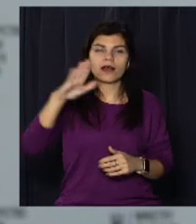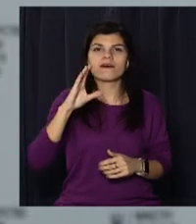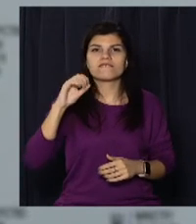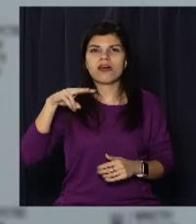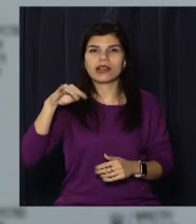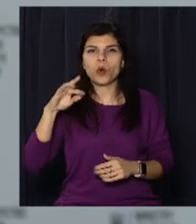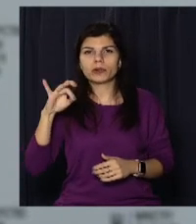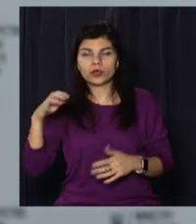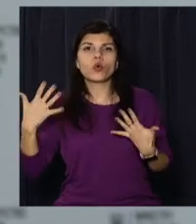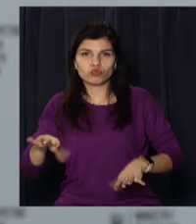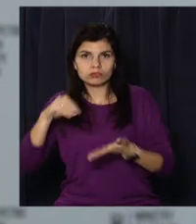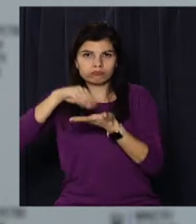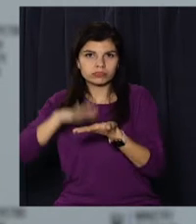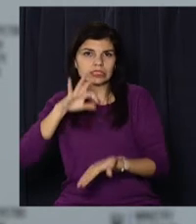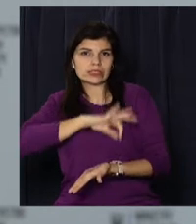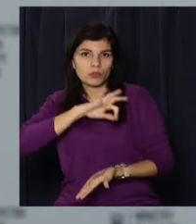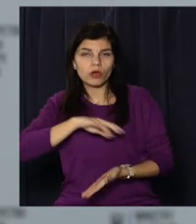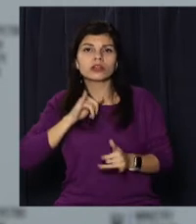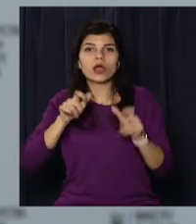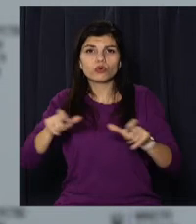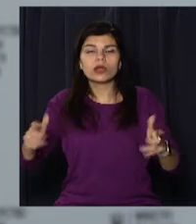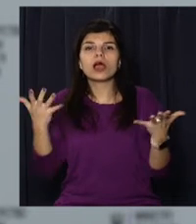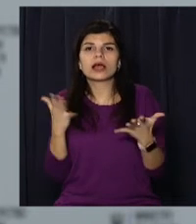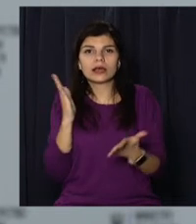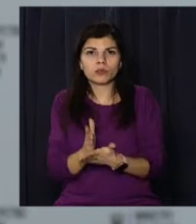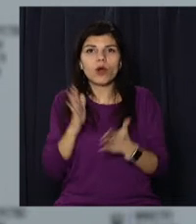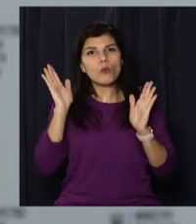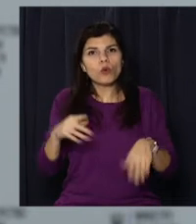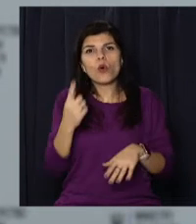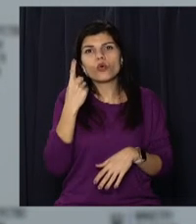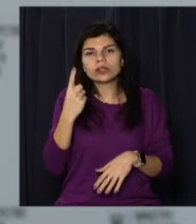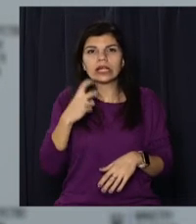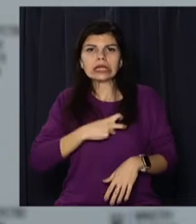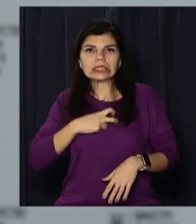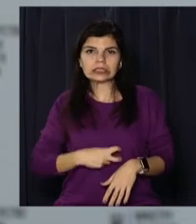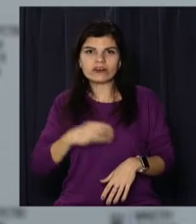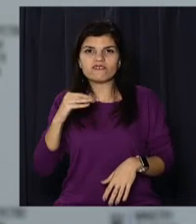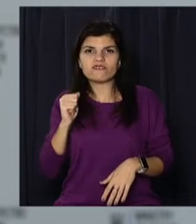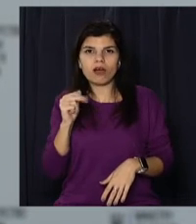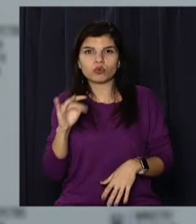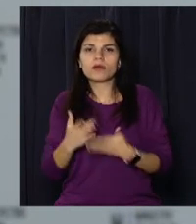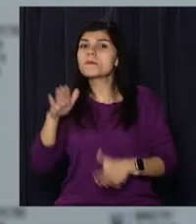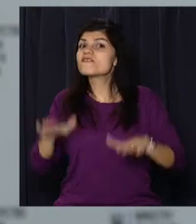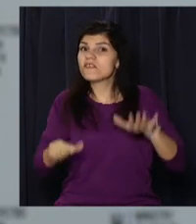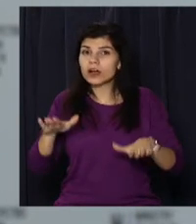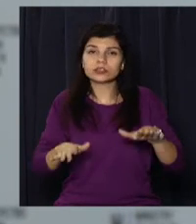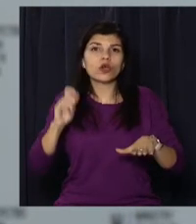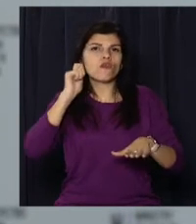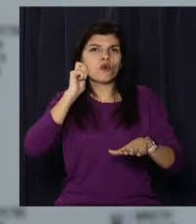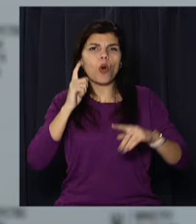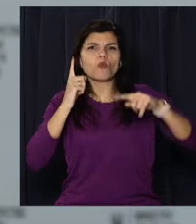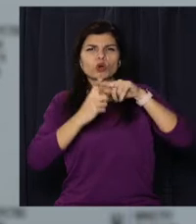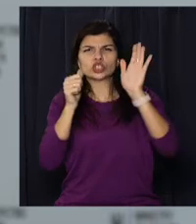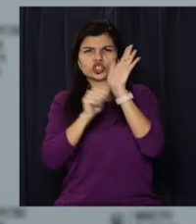препарат для використання, зокрема для пацієнтів, які мають хоч один фактор ризику – надмірну вагу, вік понад 60